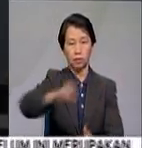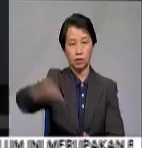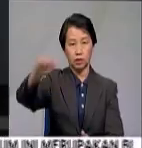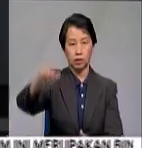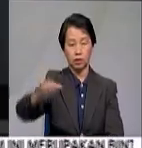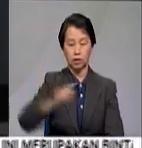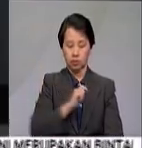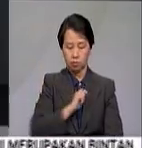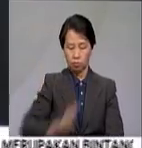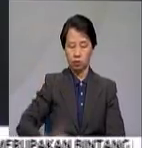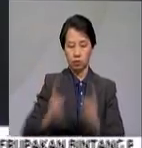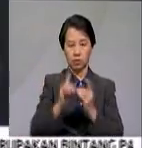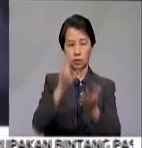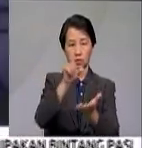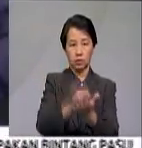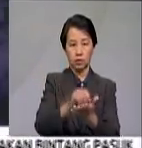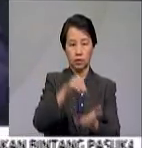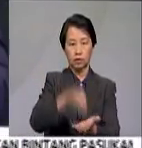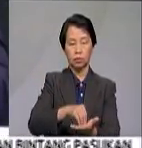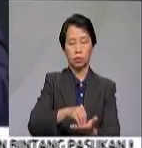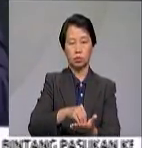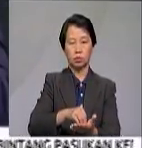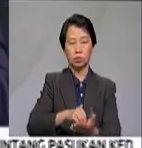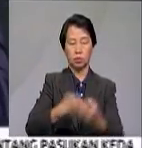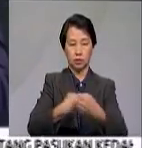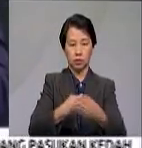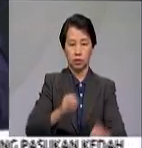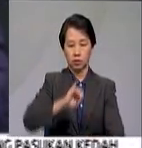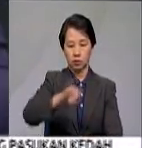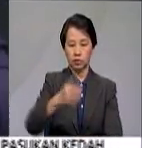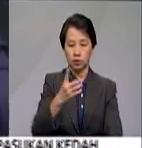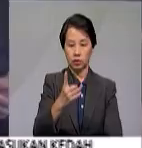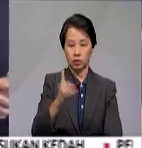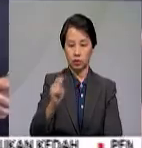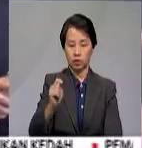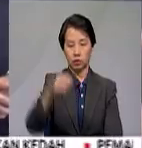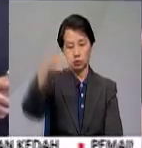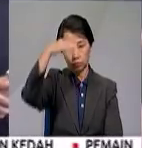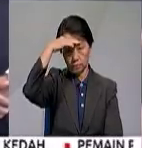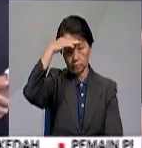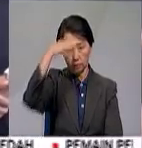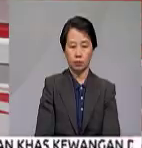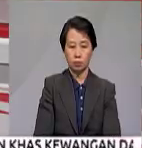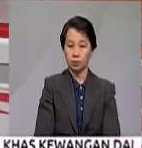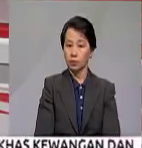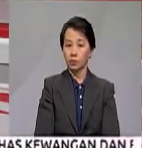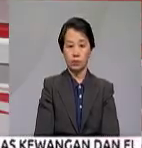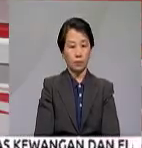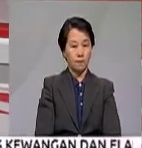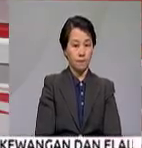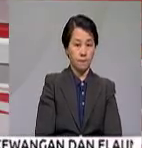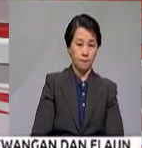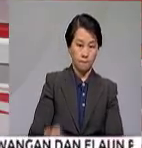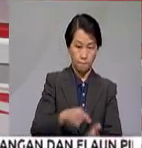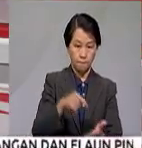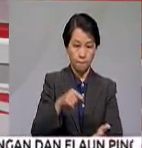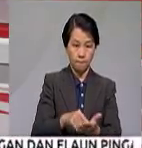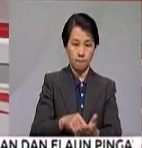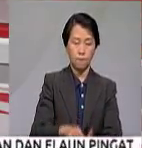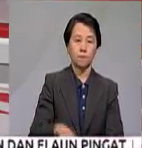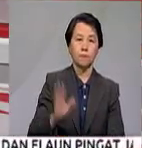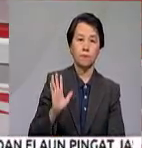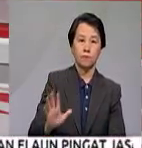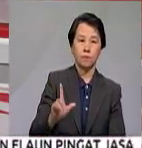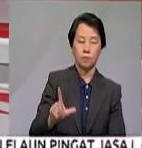Ismail ditemui pada sidang media di Ibu Pejabat JDT Iskandar Putri Johor. Ini bermakna Liridon